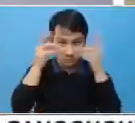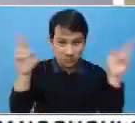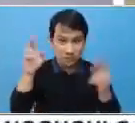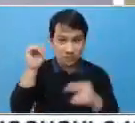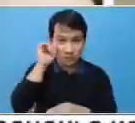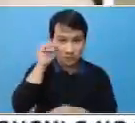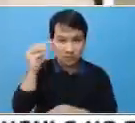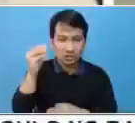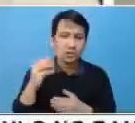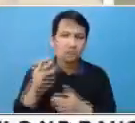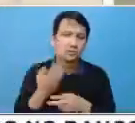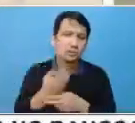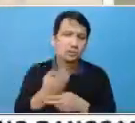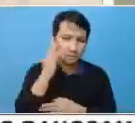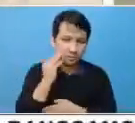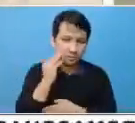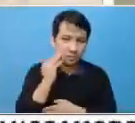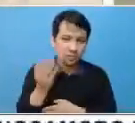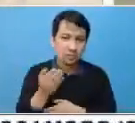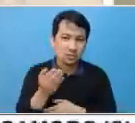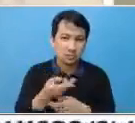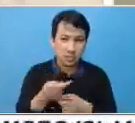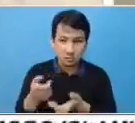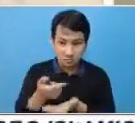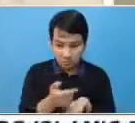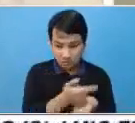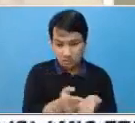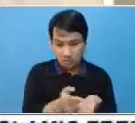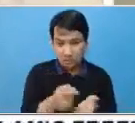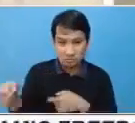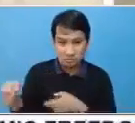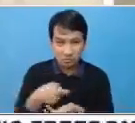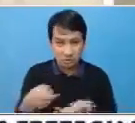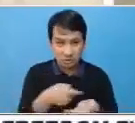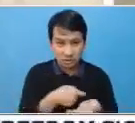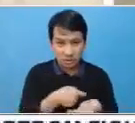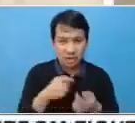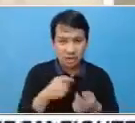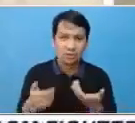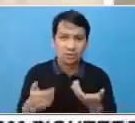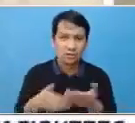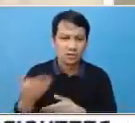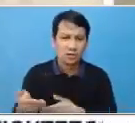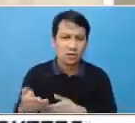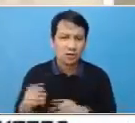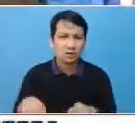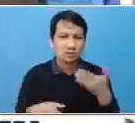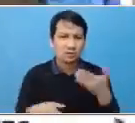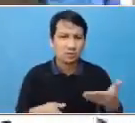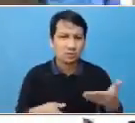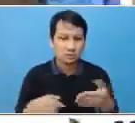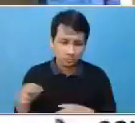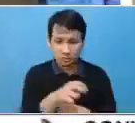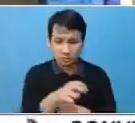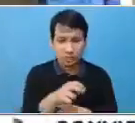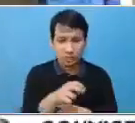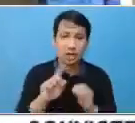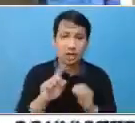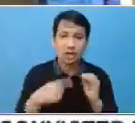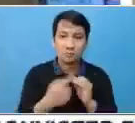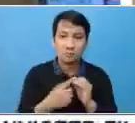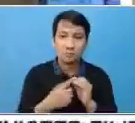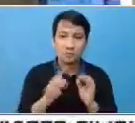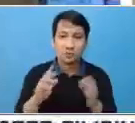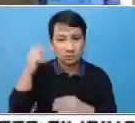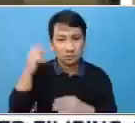Showbiz po kayo, Mayor. Sumagi po ba sa inyong isipan na pumasok sa mundo ng politika? One day,